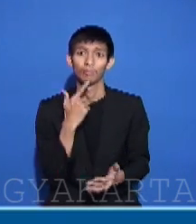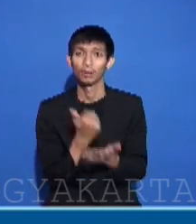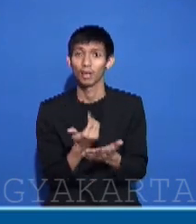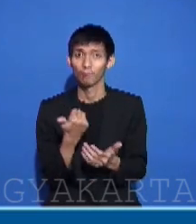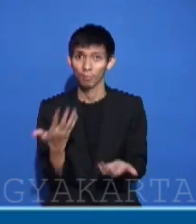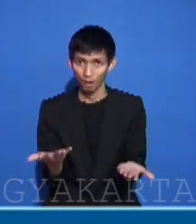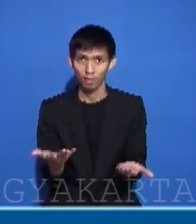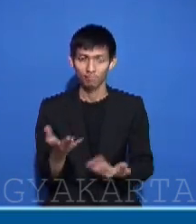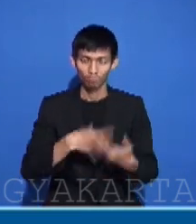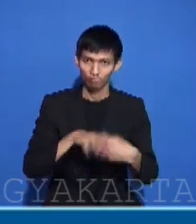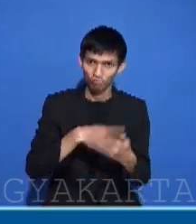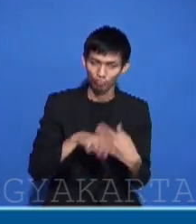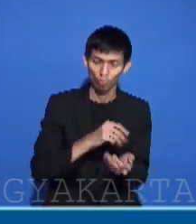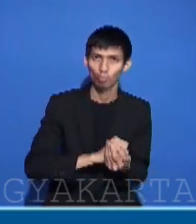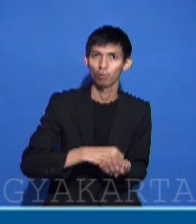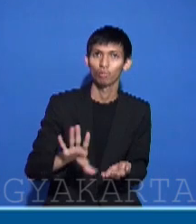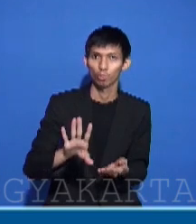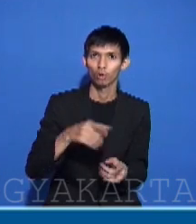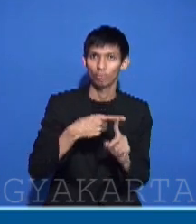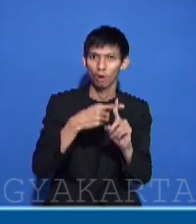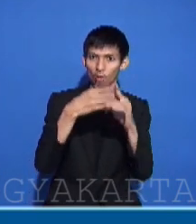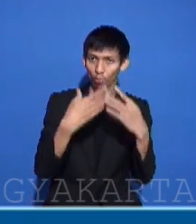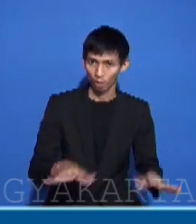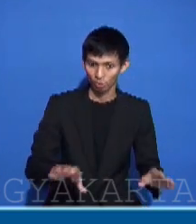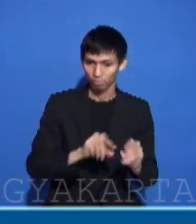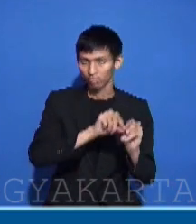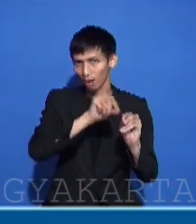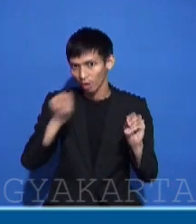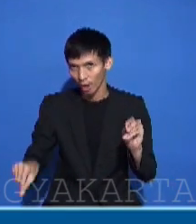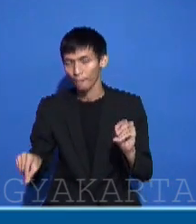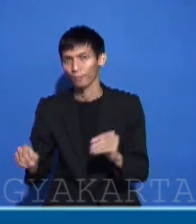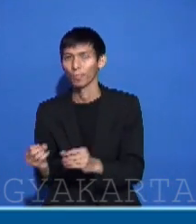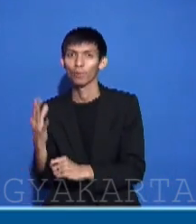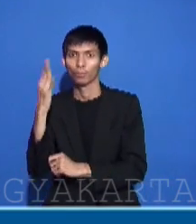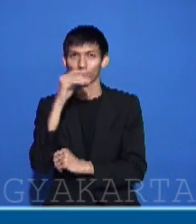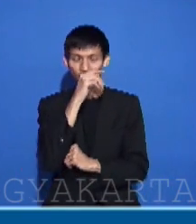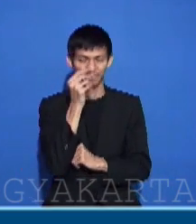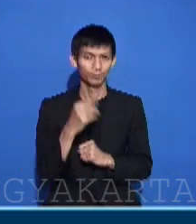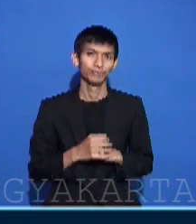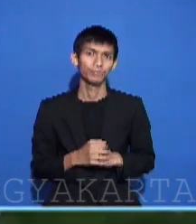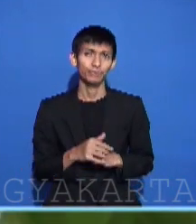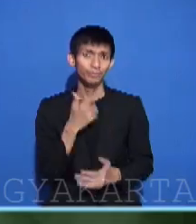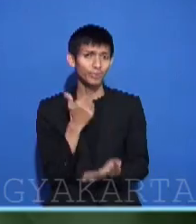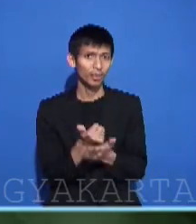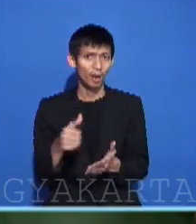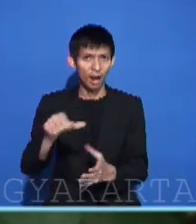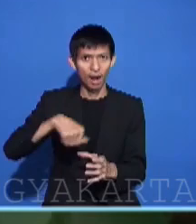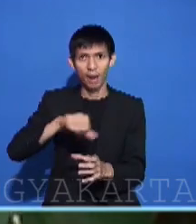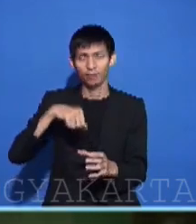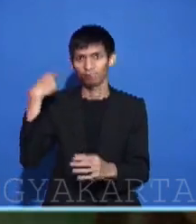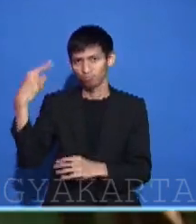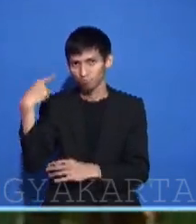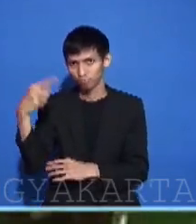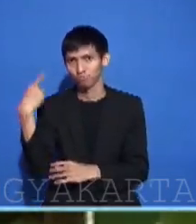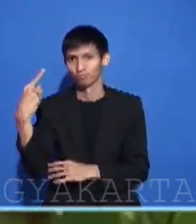rumiyin Lan dipun tambahi rabuk kandang supados saget tuwuh Kani maksimal dipun betaken panyiraman ingkang Ajeg kacawi dipun tanem ing